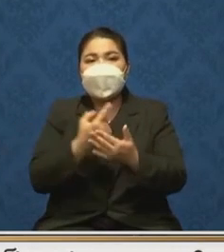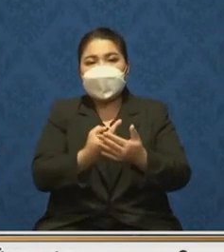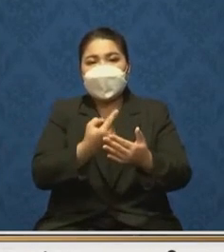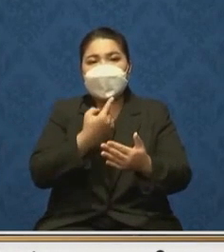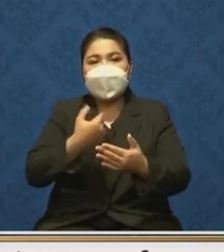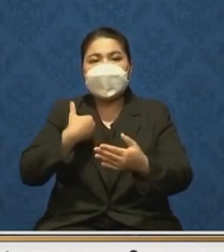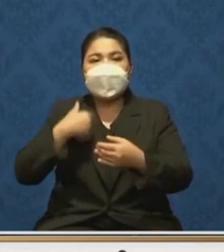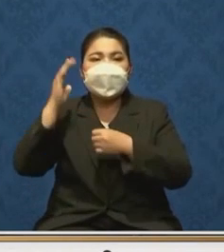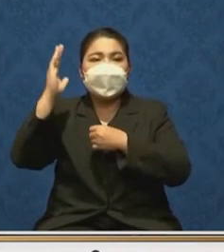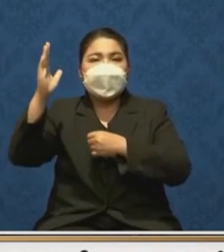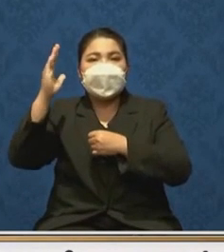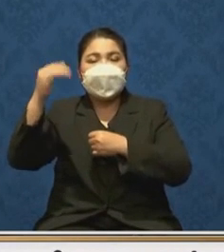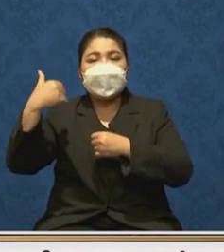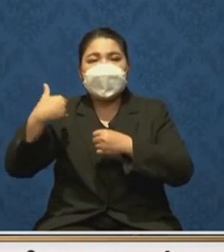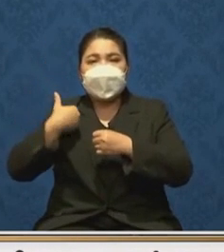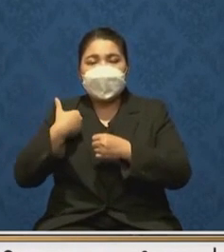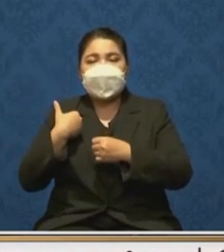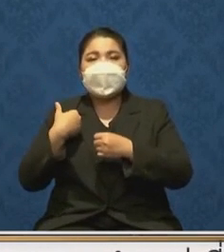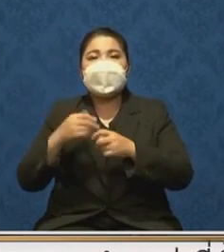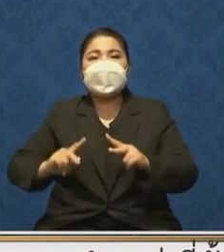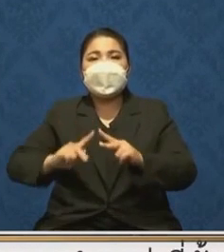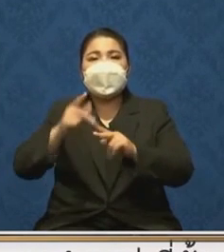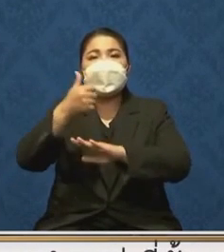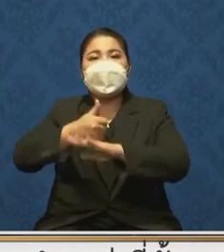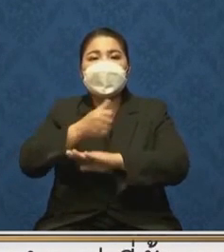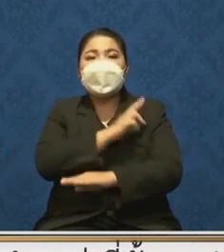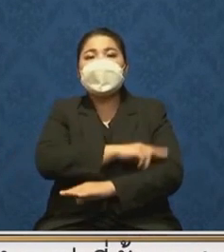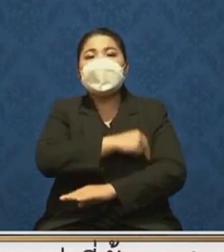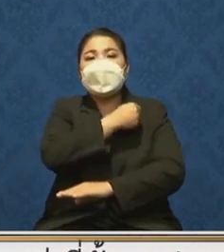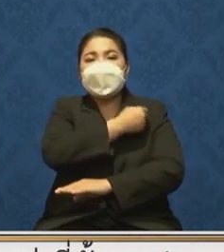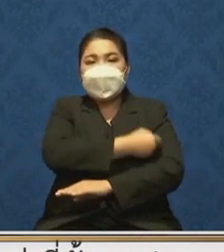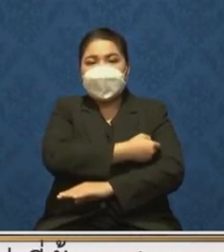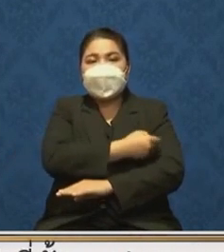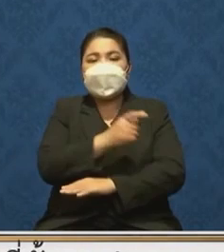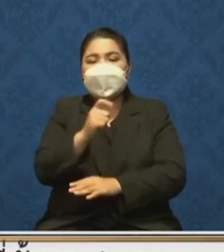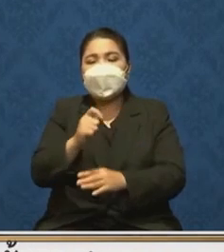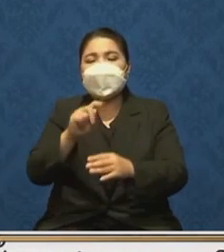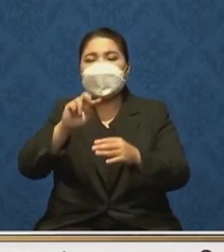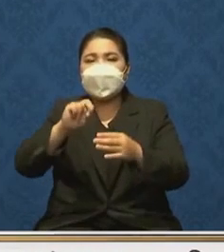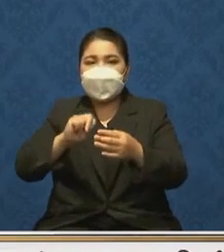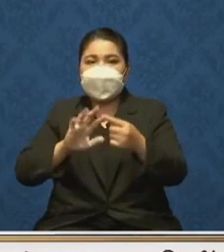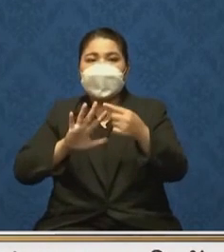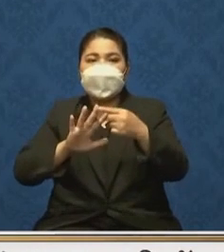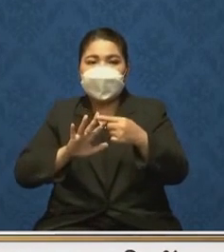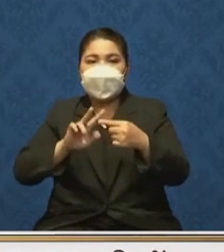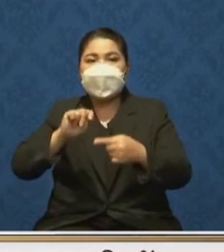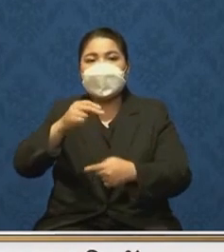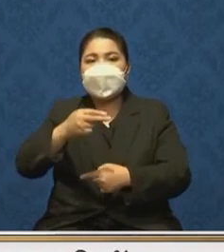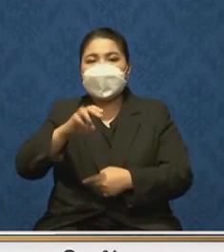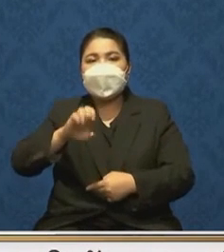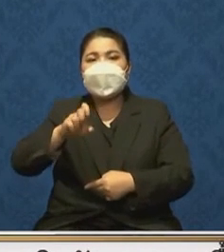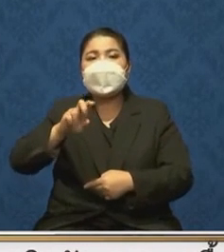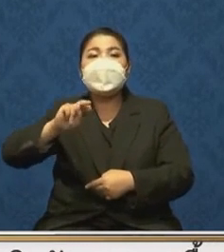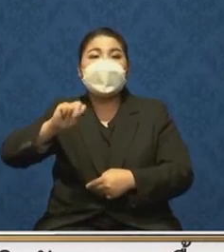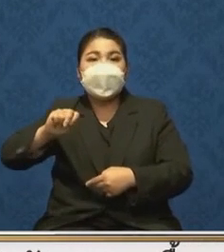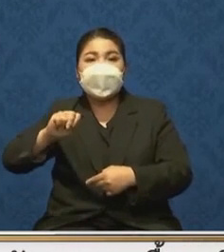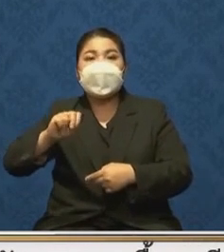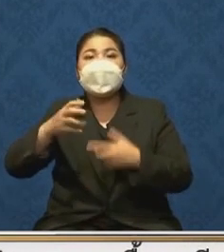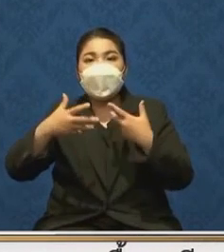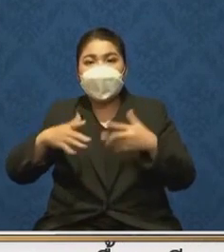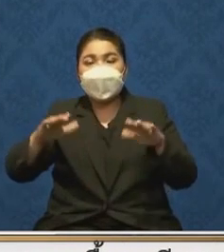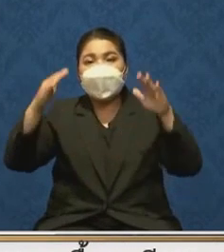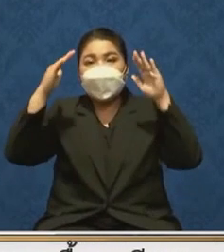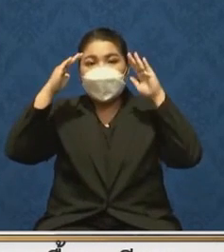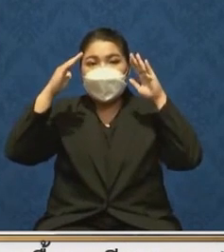้วัใจรัฐมันตรีว่าการกระส่วงสาสสุขในอันทินชาณีเวลกุณและผลเอกประยตจันตโชา